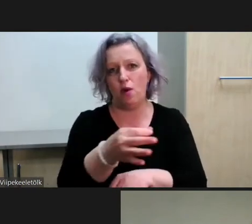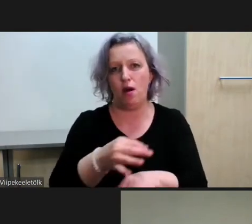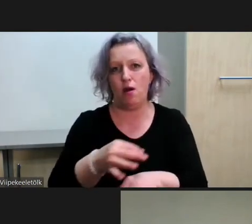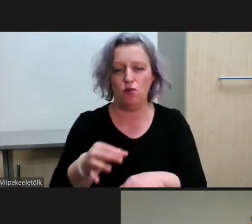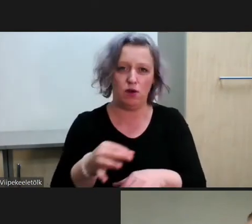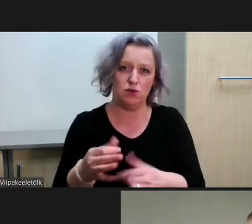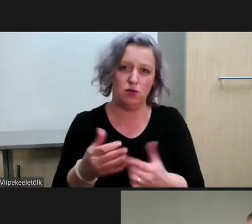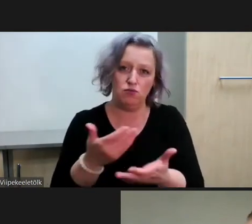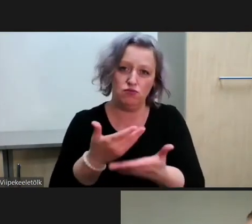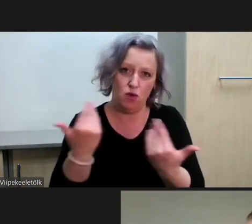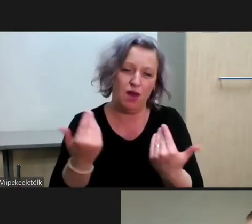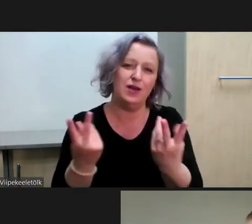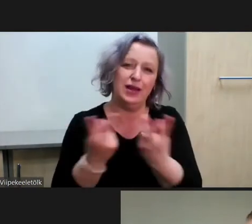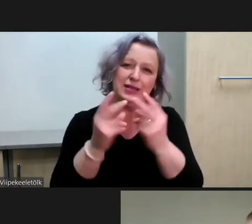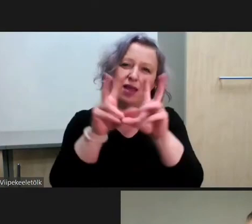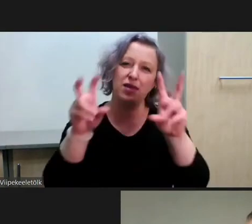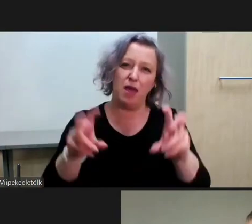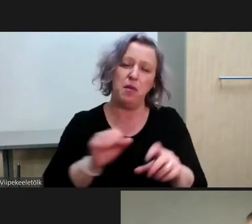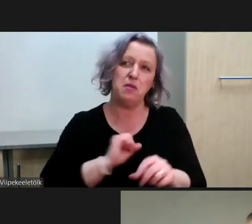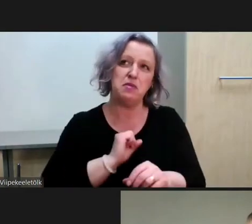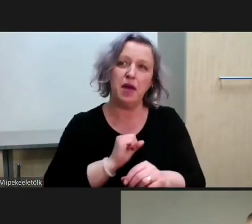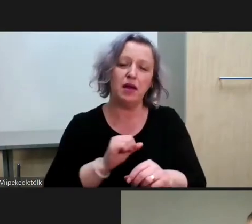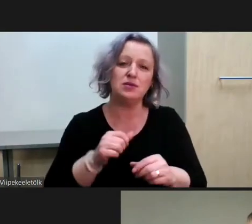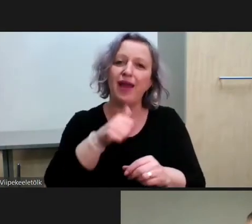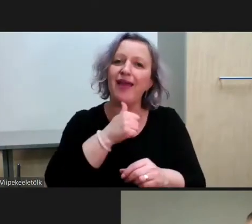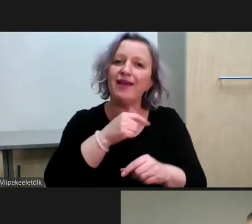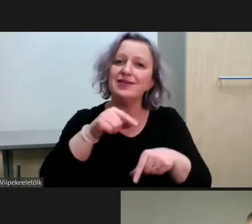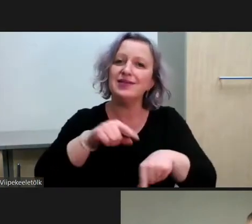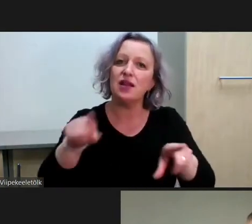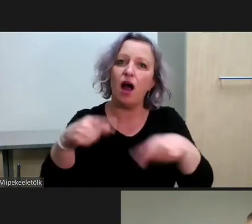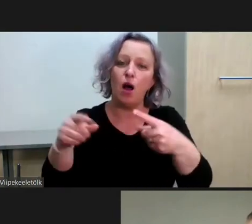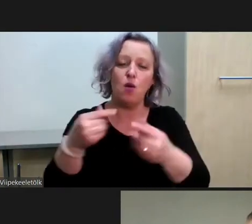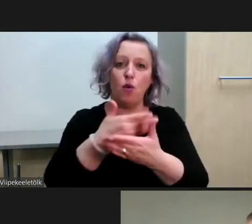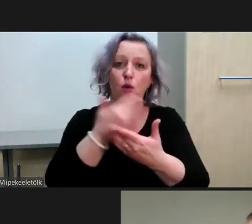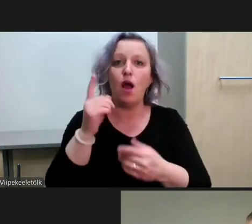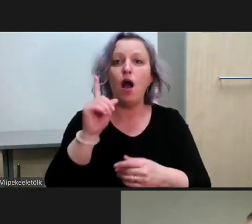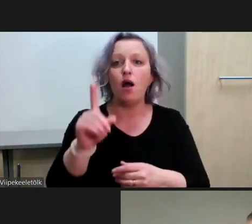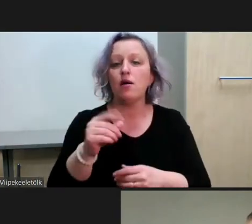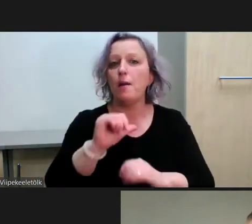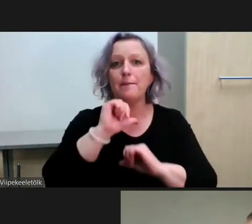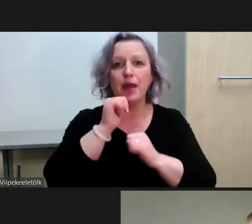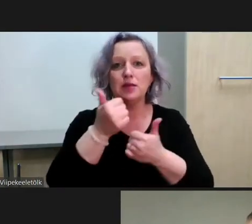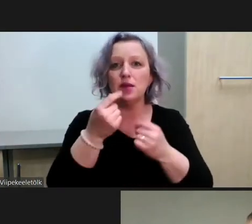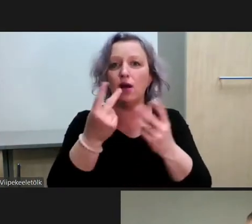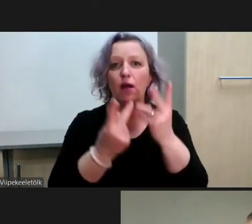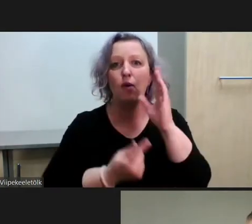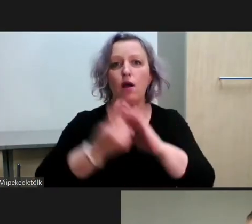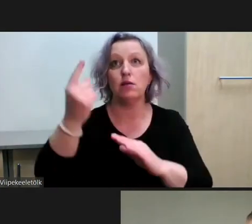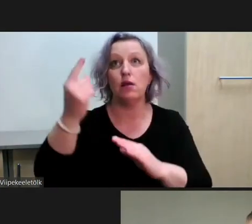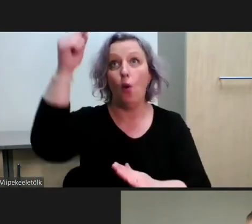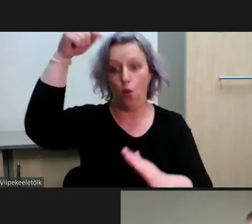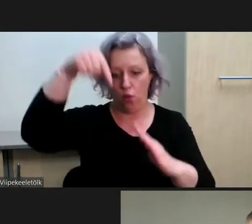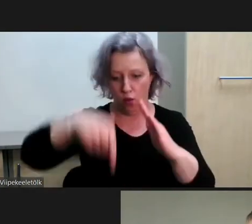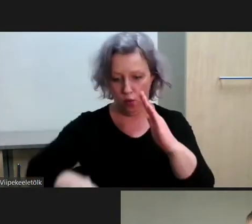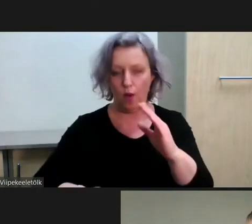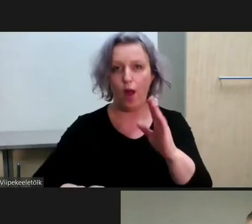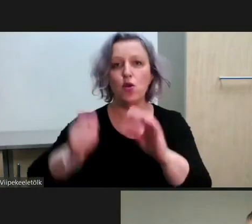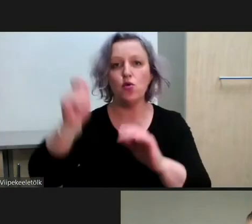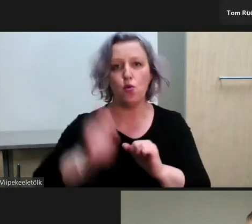mis millegipärast Eestis ei ole arenenud, aga meie ei saa neid ka nagu ülevalt alla nii-öelda luua, et kodanikuühiskonnas